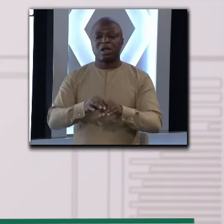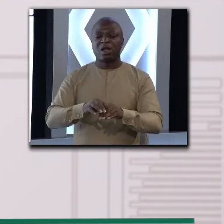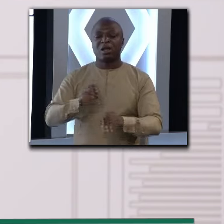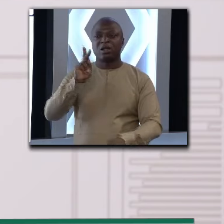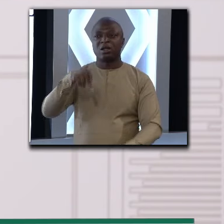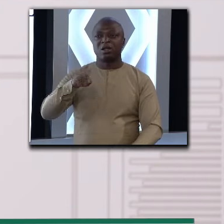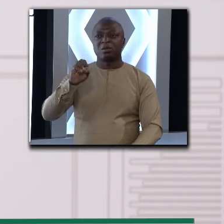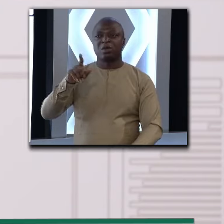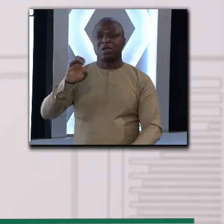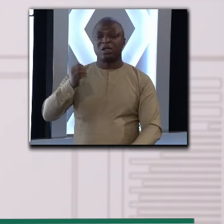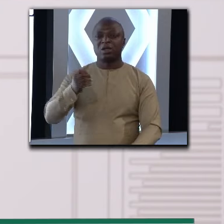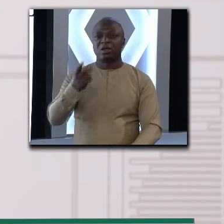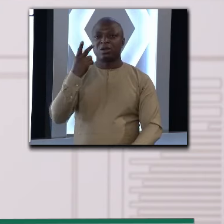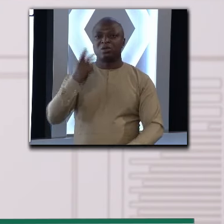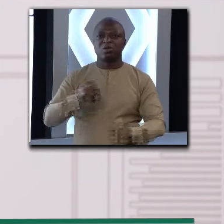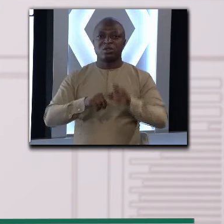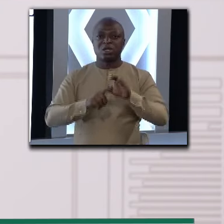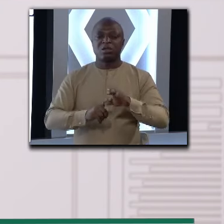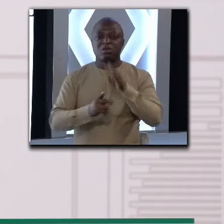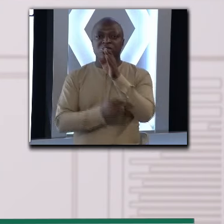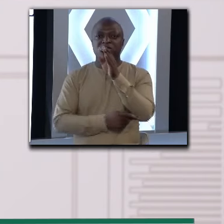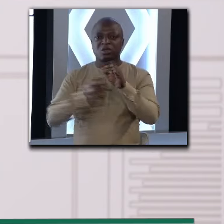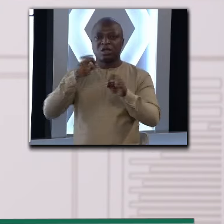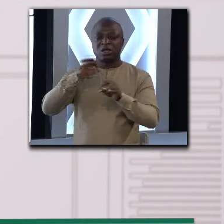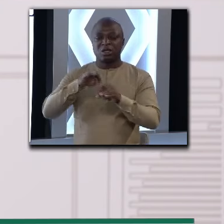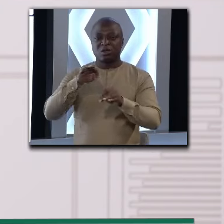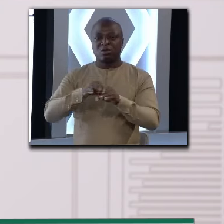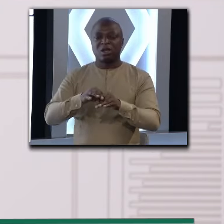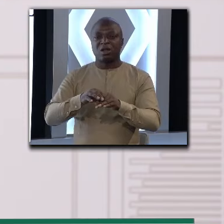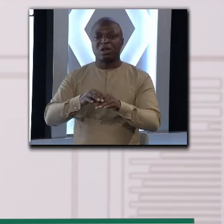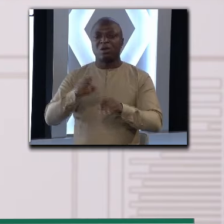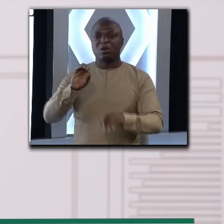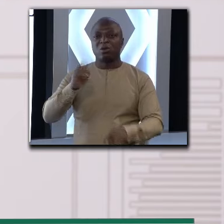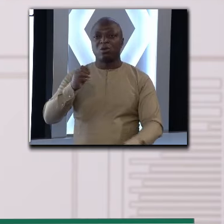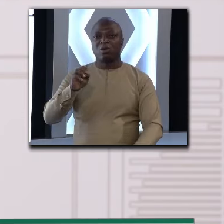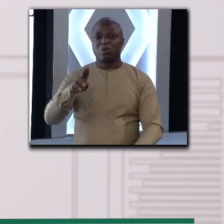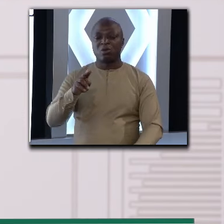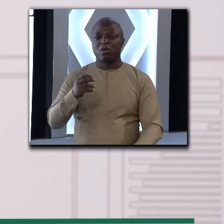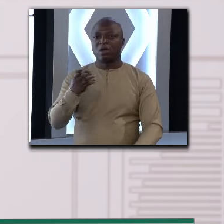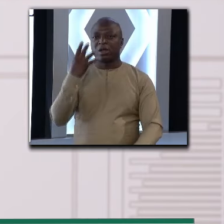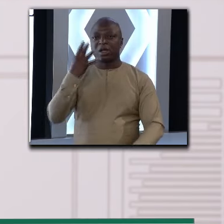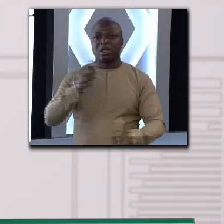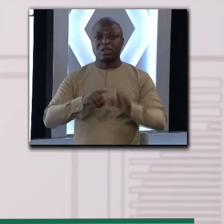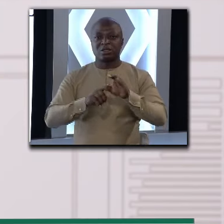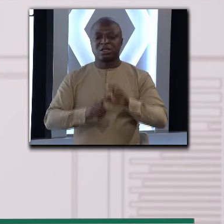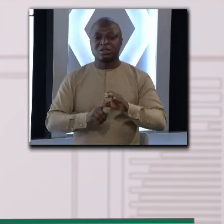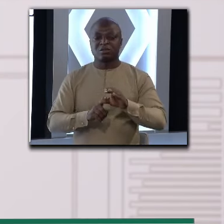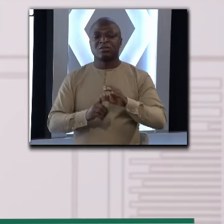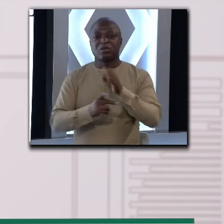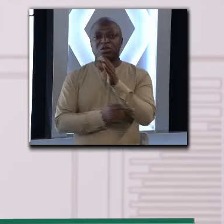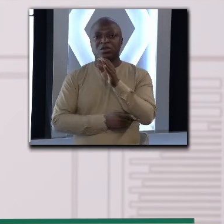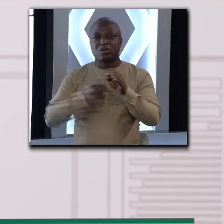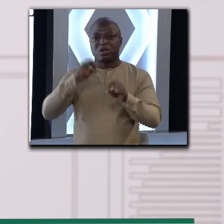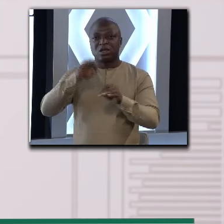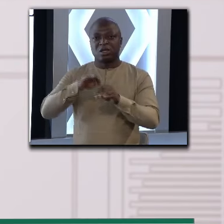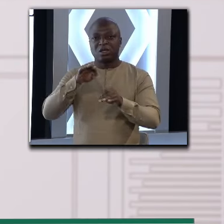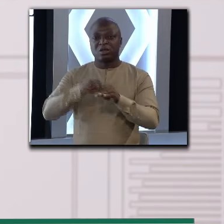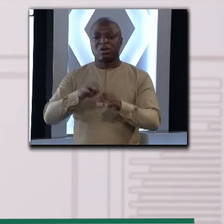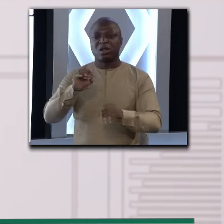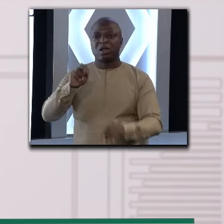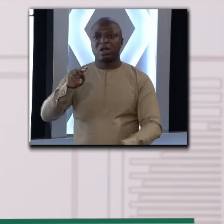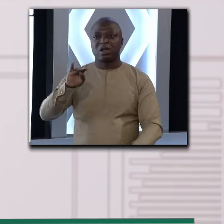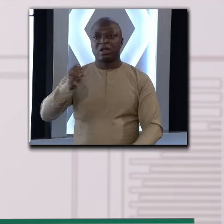Pélé, 2 sièges. Circonscription électorale Ogou, 4 sièges. Circonscription électorale